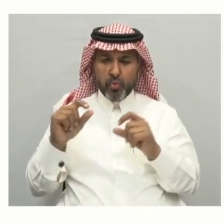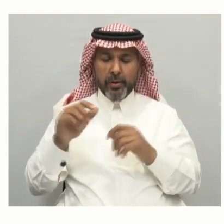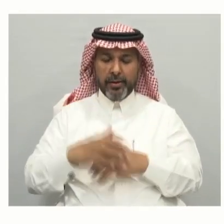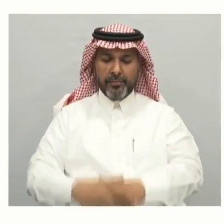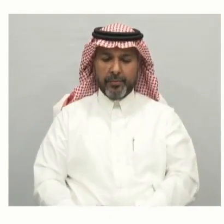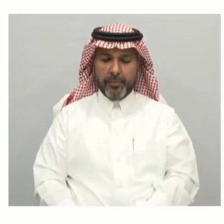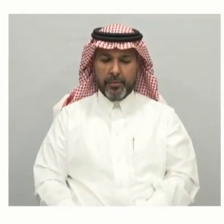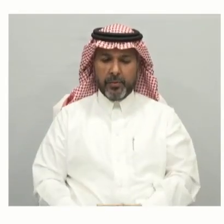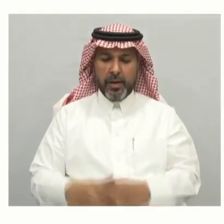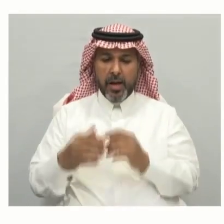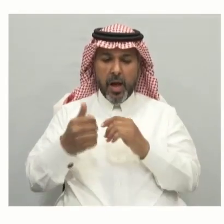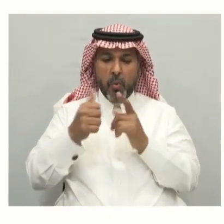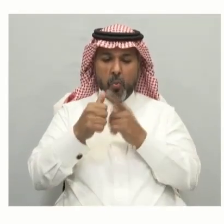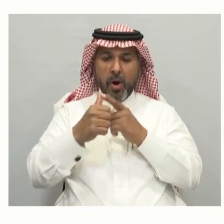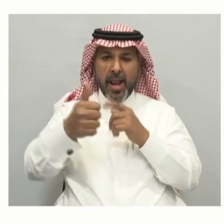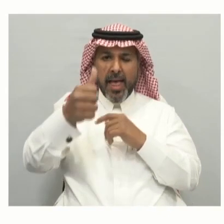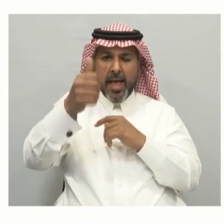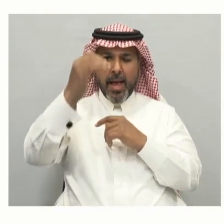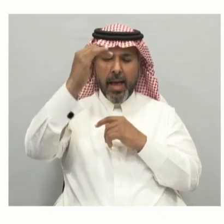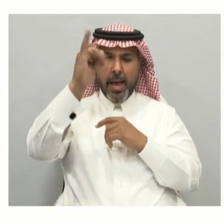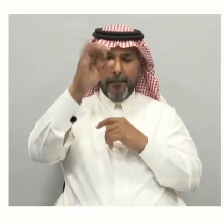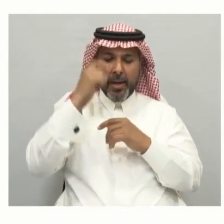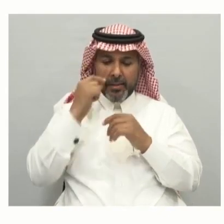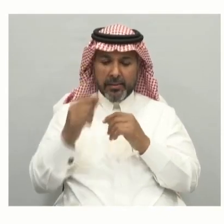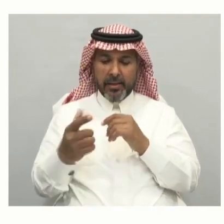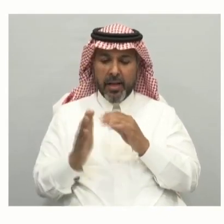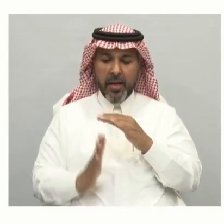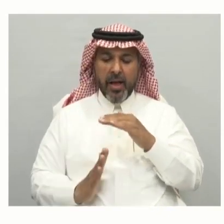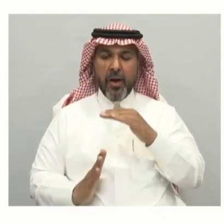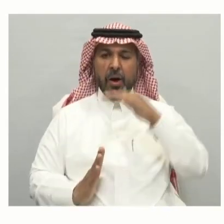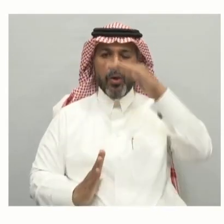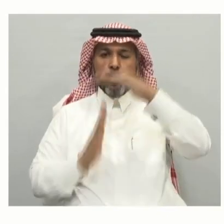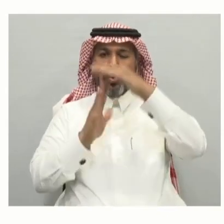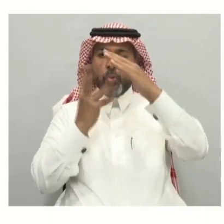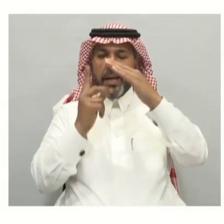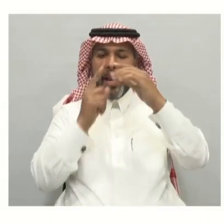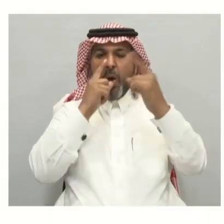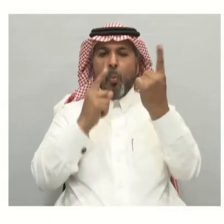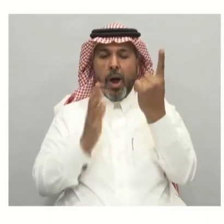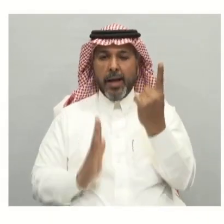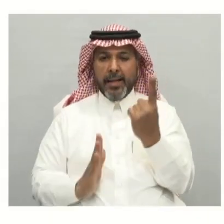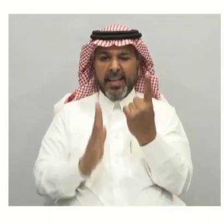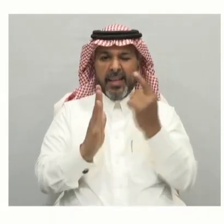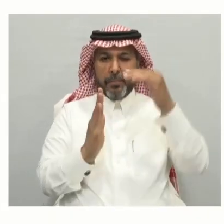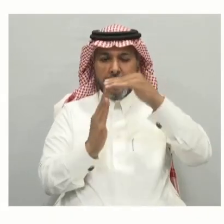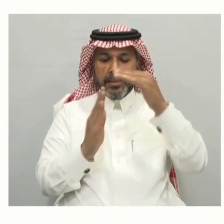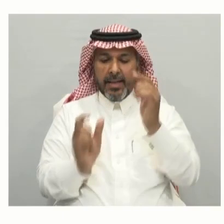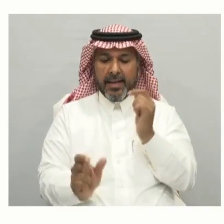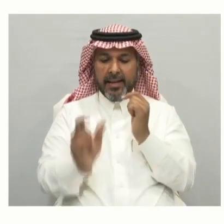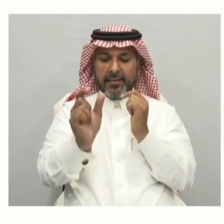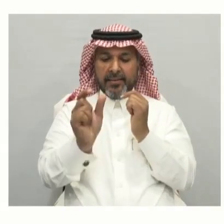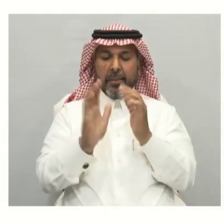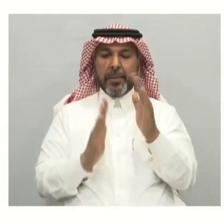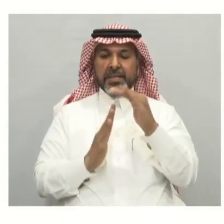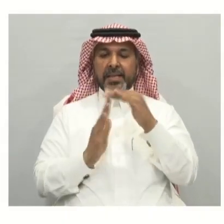عدد اخوته لديه اخ واحد اذا عند الطالب احمد نرسم عمود الى ان يصل الى